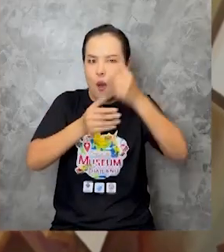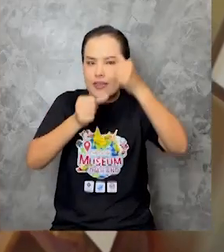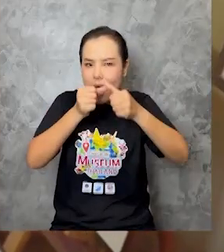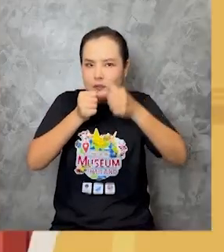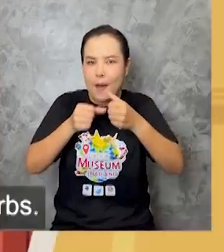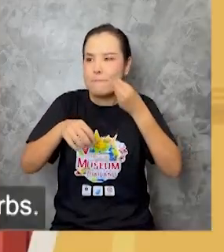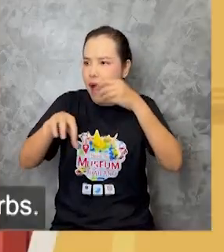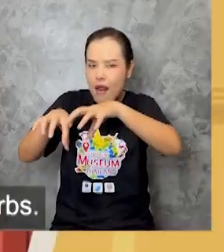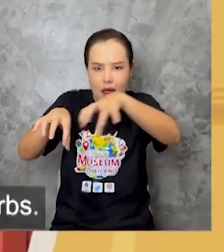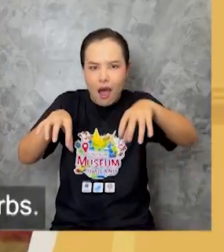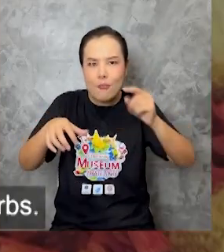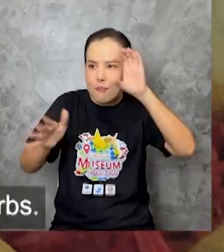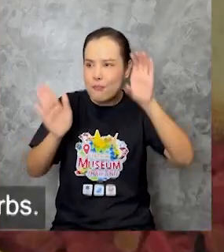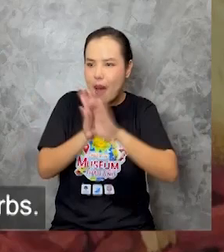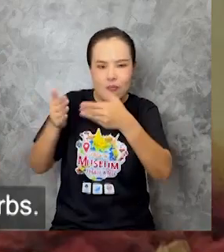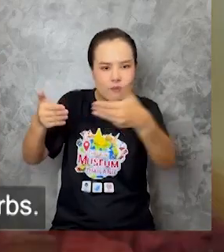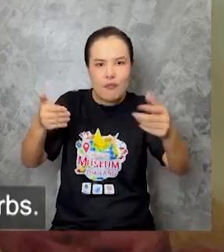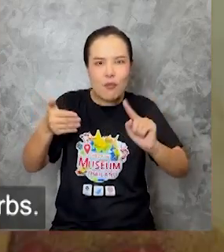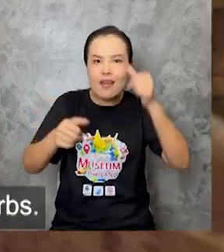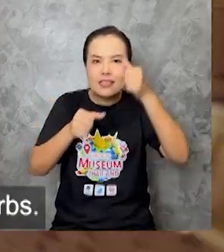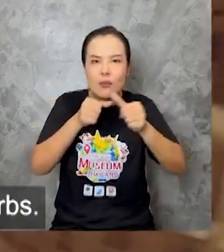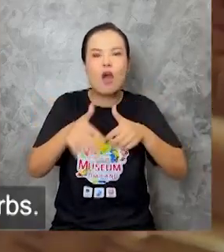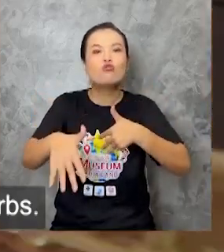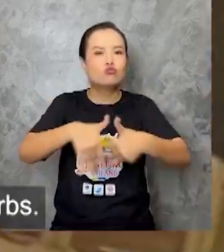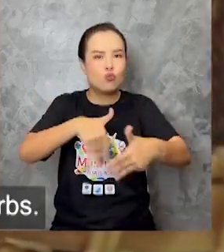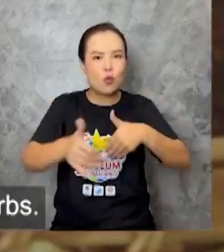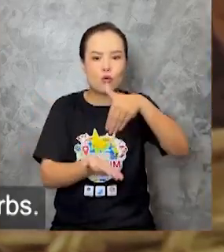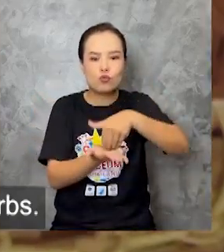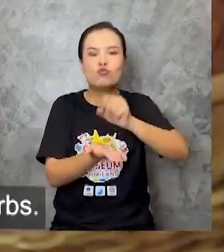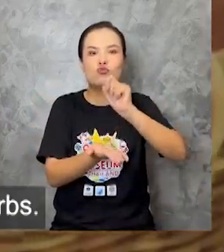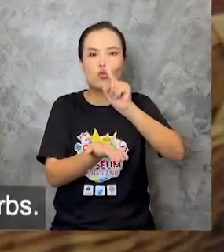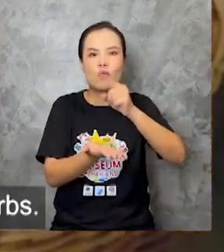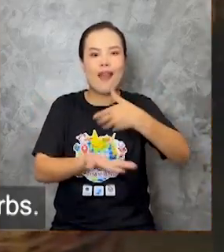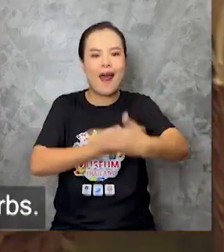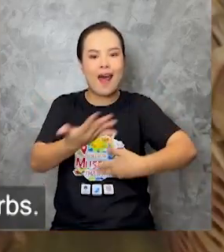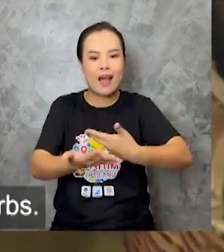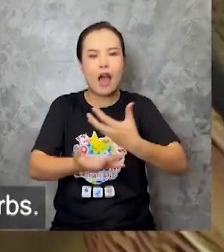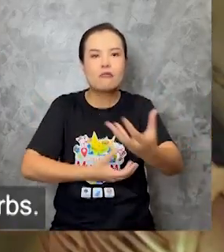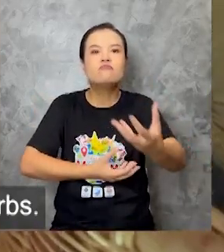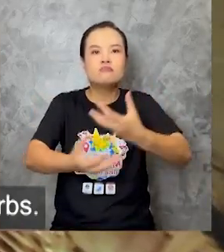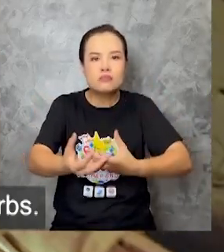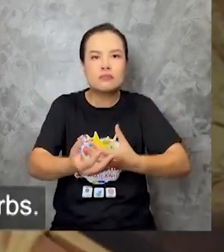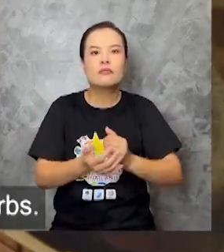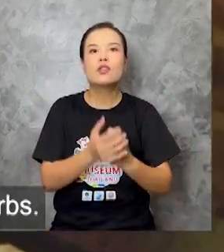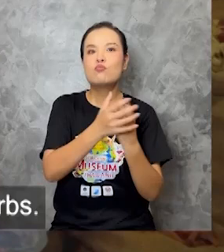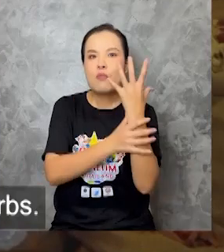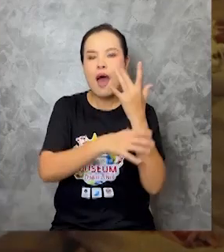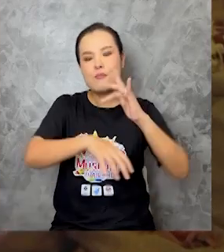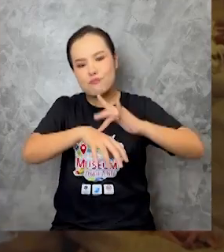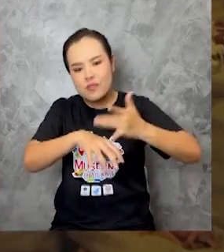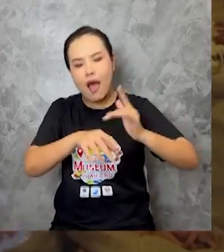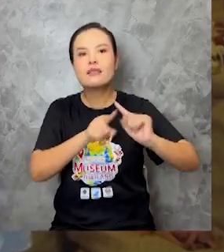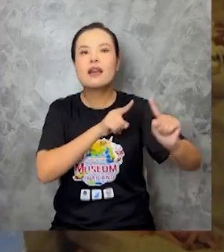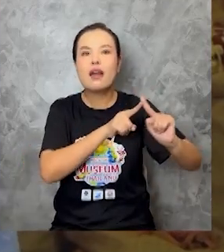ำหลังไหน เมื่อก่อนเนี่ยในชุมชนเราอ่ะเป็นศูนย์กลางในการซื้อขายแลกเปลี่ยนเครื่องเทศสมุนไพรเหล่านี้แหละค่ะ